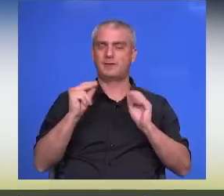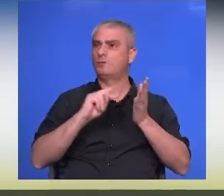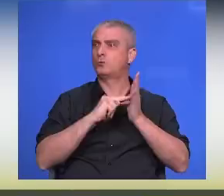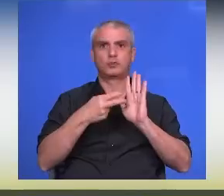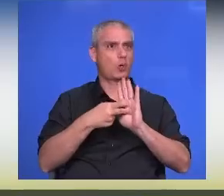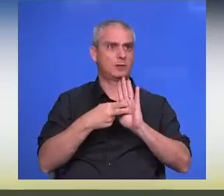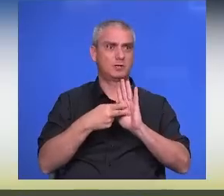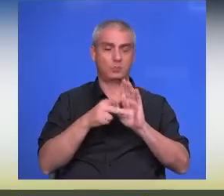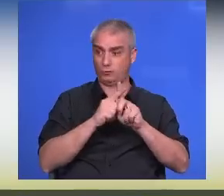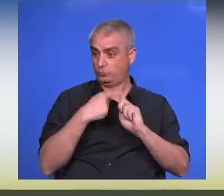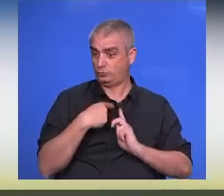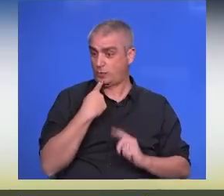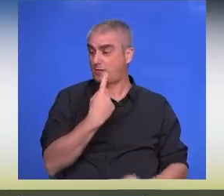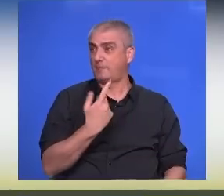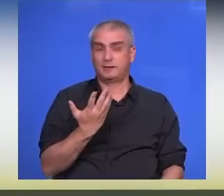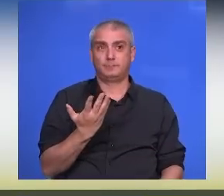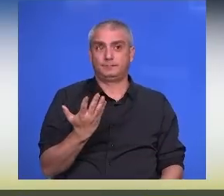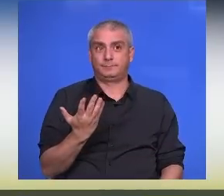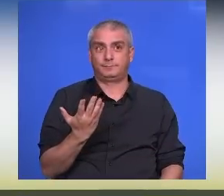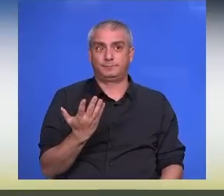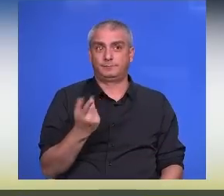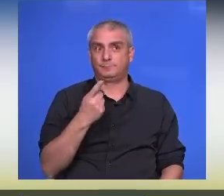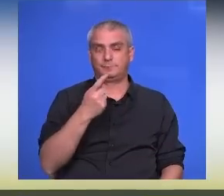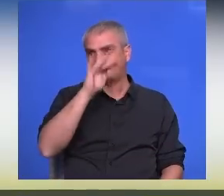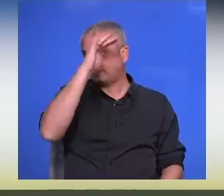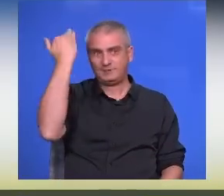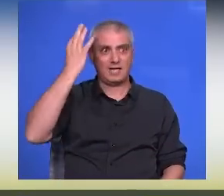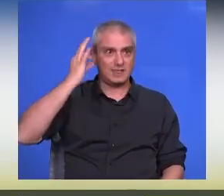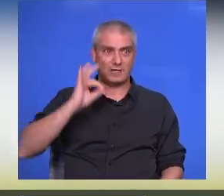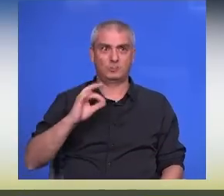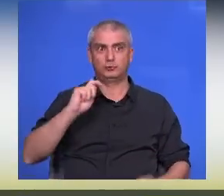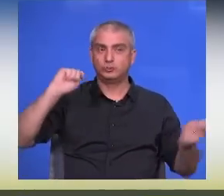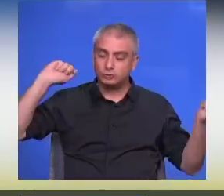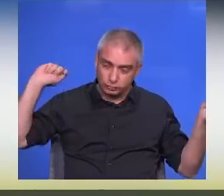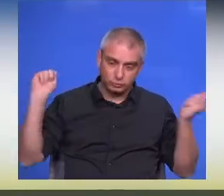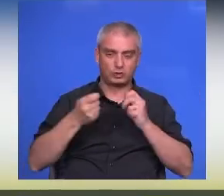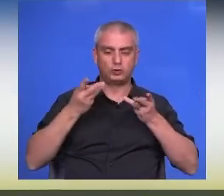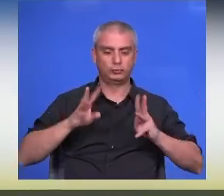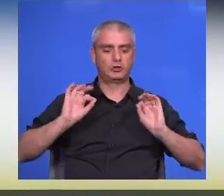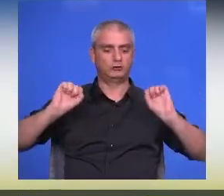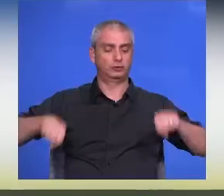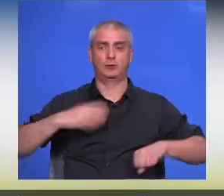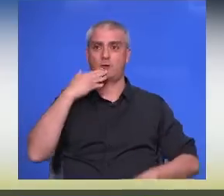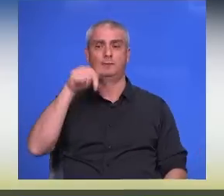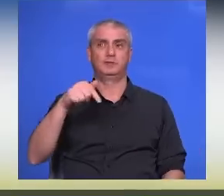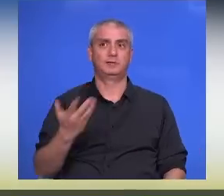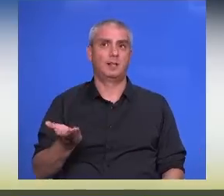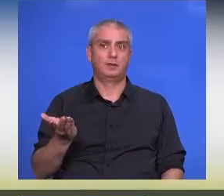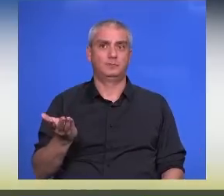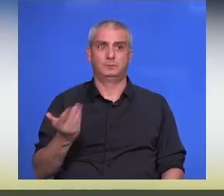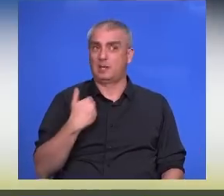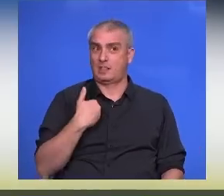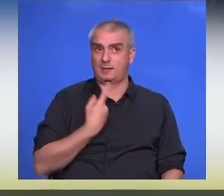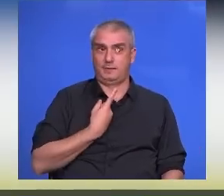עם תוכניות, כמו שאמרתי, שהן רדיקליות, שפשוט שינוי שיטת המשטר בישראל. אני